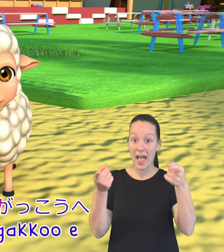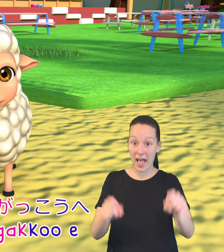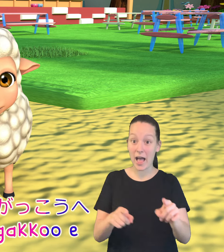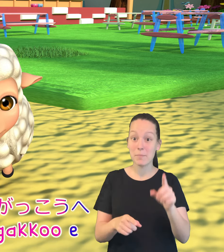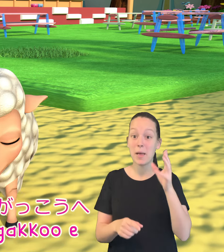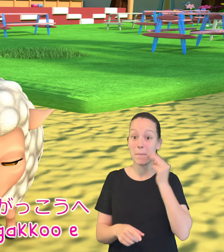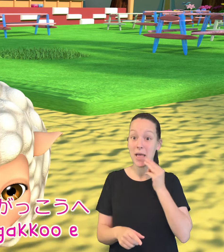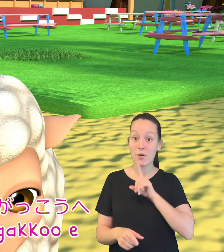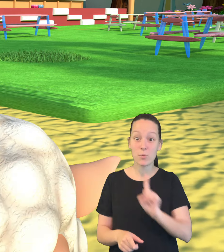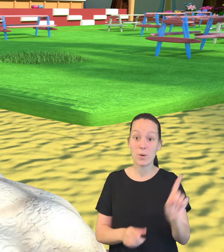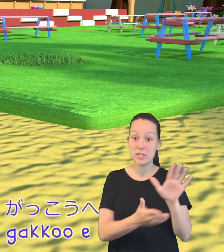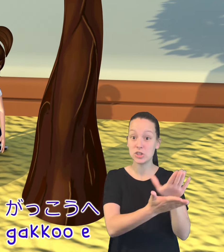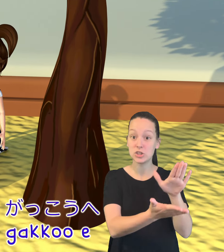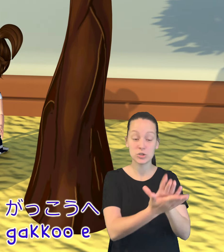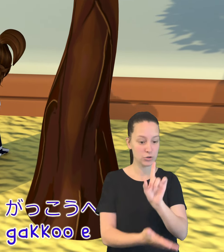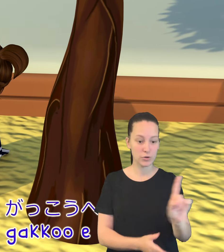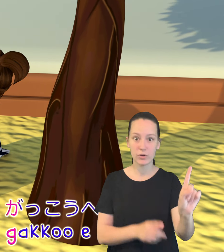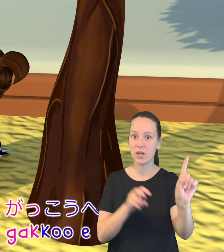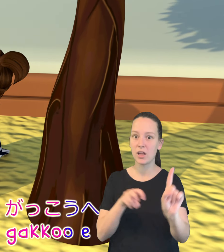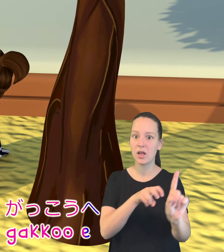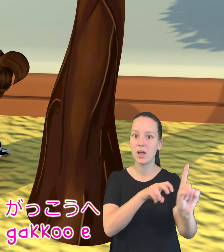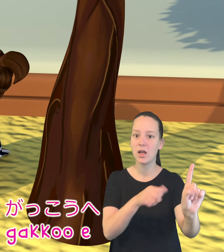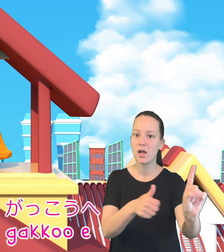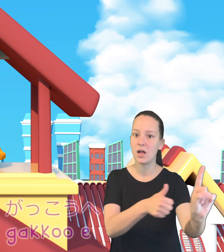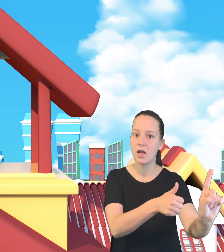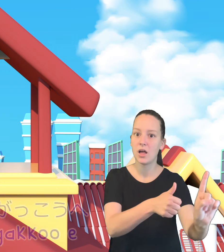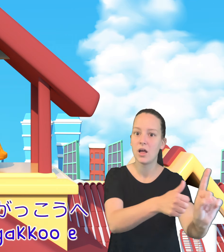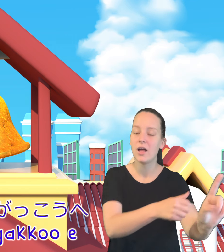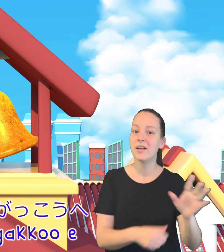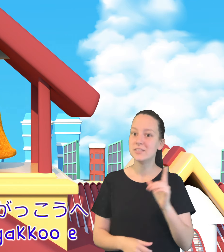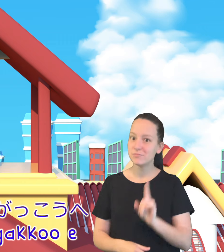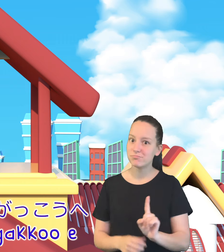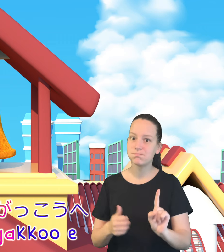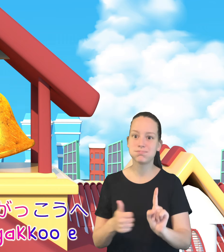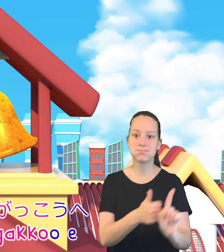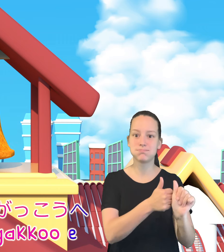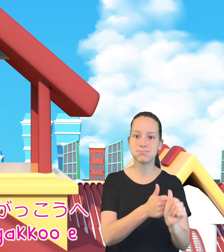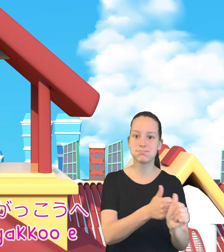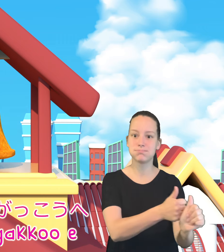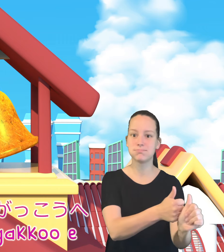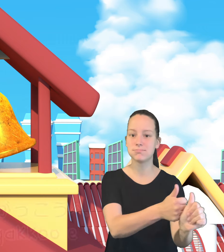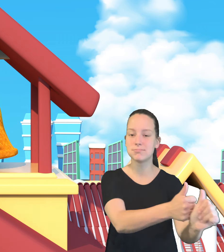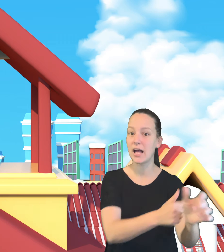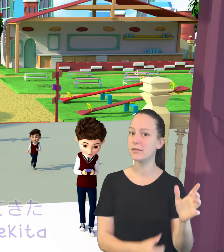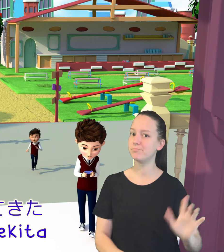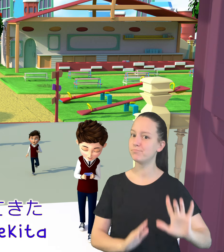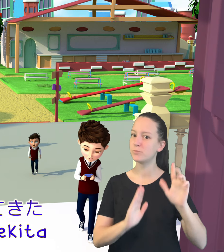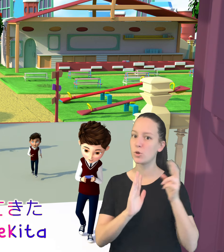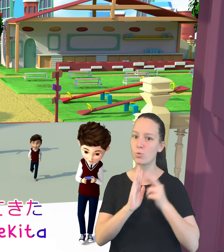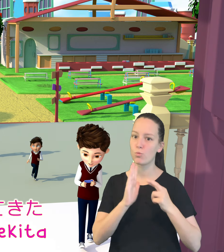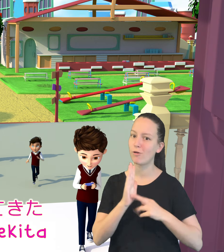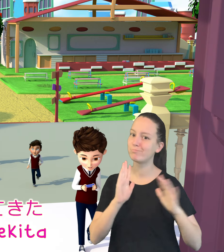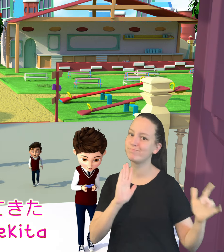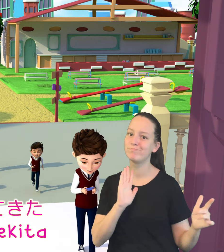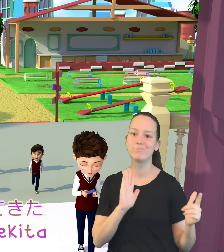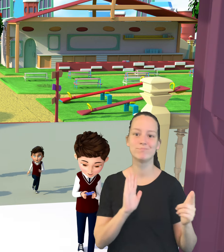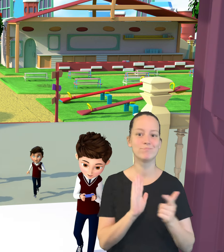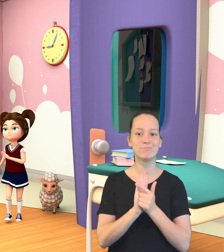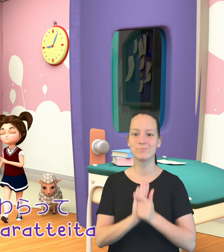ある時学校へ学校へ学校へある時学校へついて